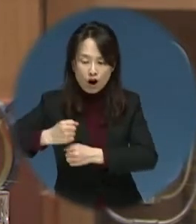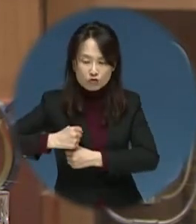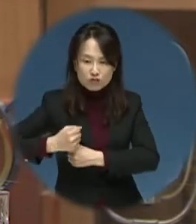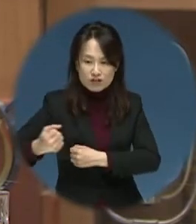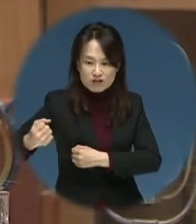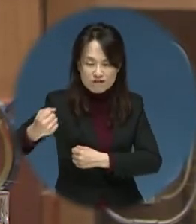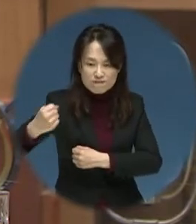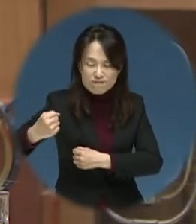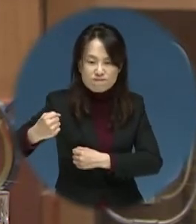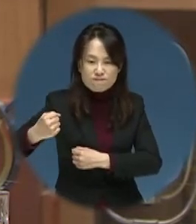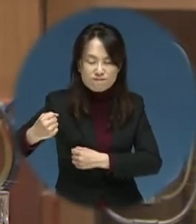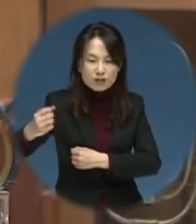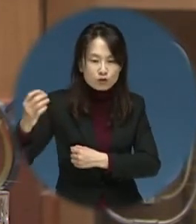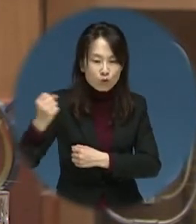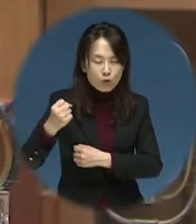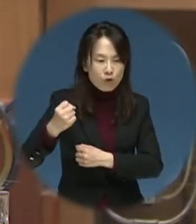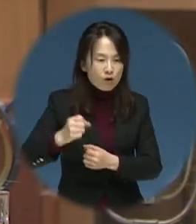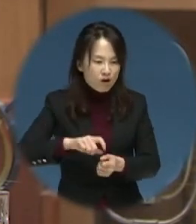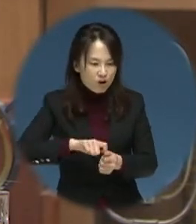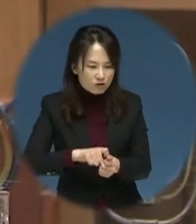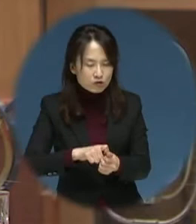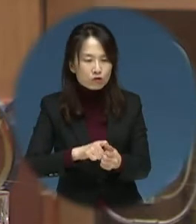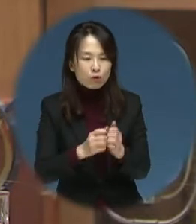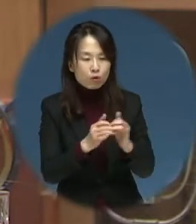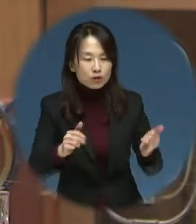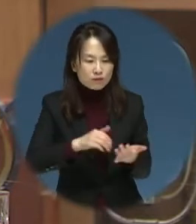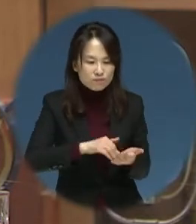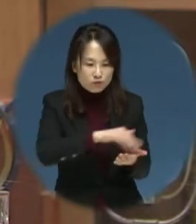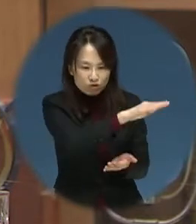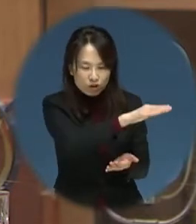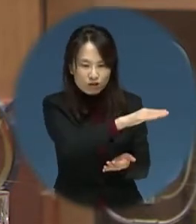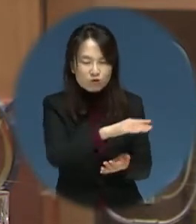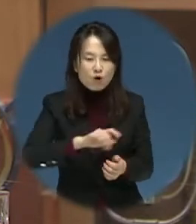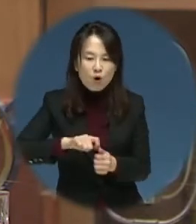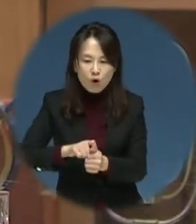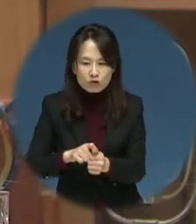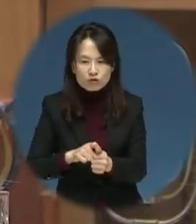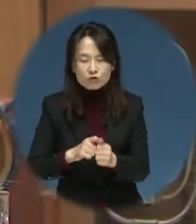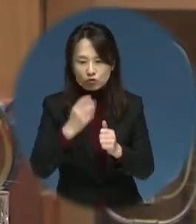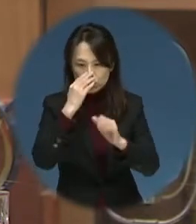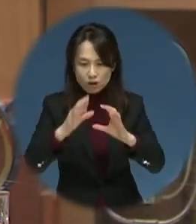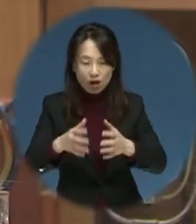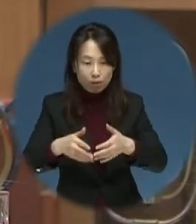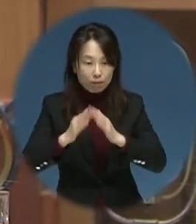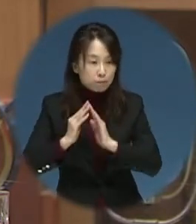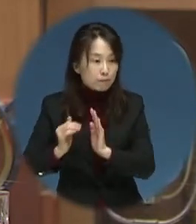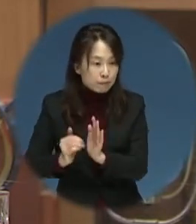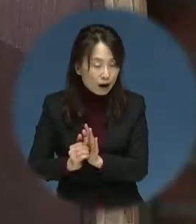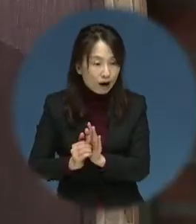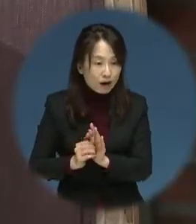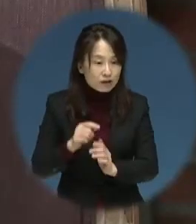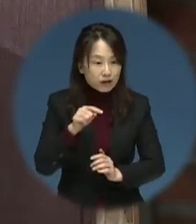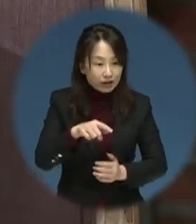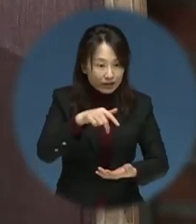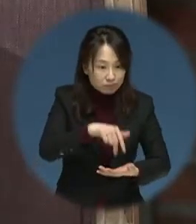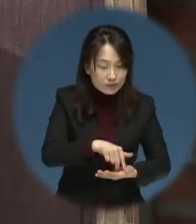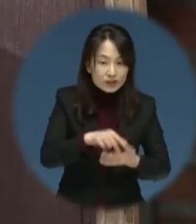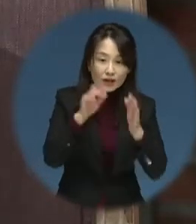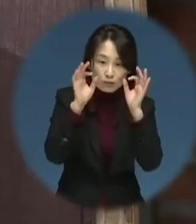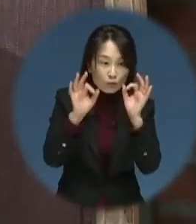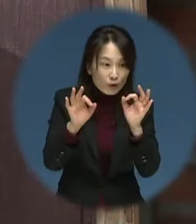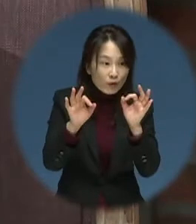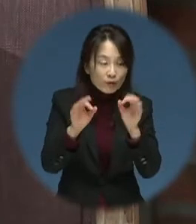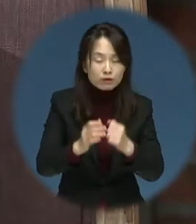무력을 동원해서 강제로 사람들을 쫓아내고 강제로 나라를 하나 만든 거 아닙니까? 그쪽 시각에서 보면. 그래서 원래는 영국